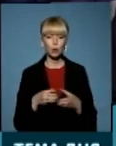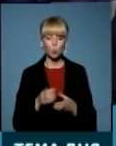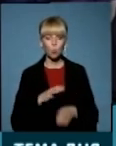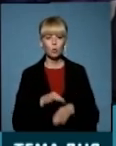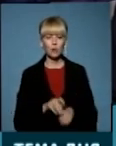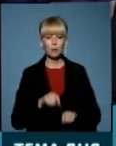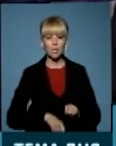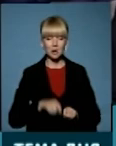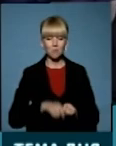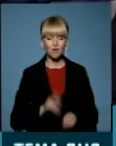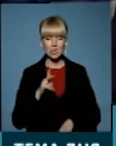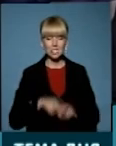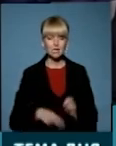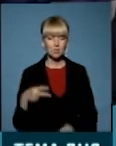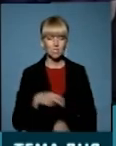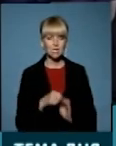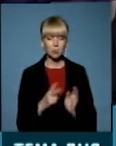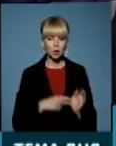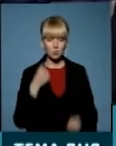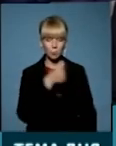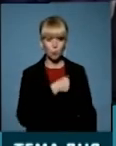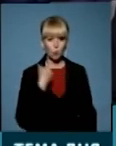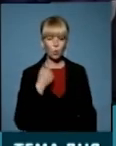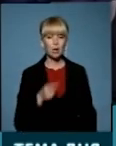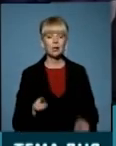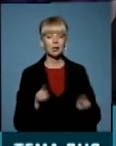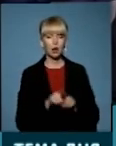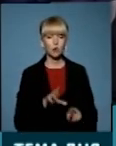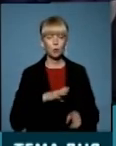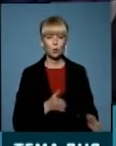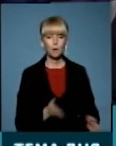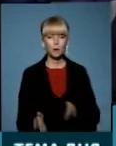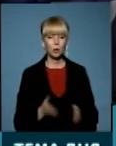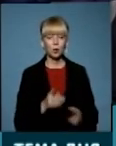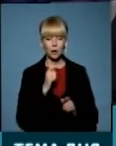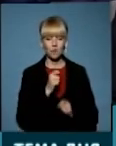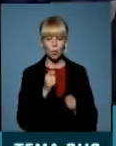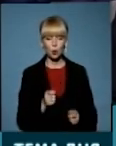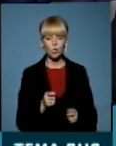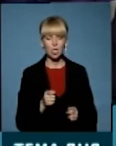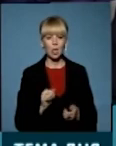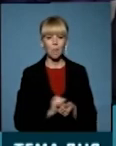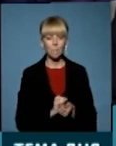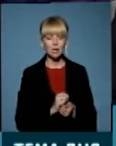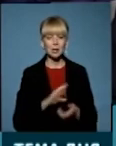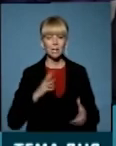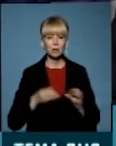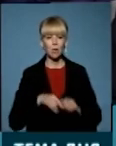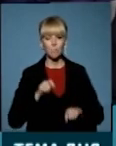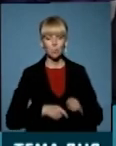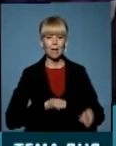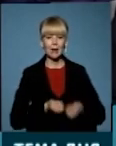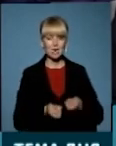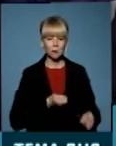проведені перевірки в кінці 2017 року. І також були підготовлені і вручені матеріали за результатами перевірок